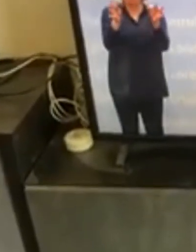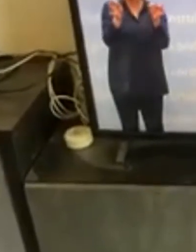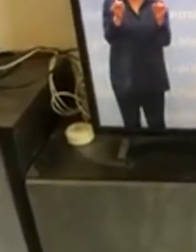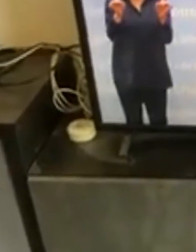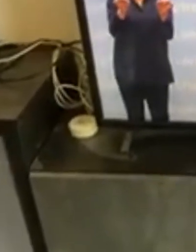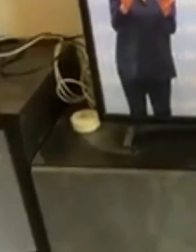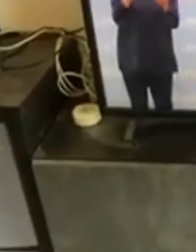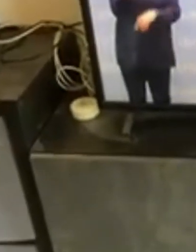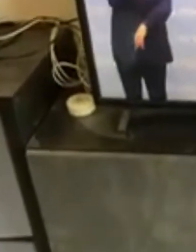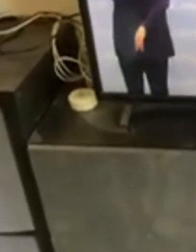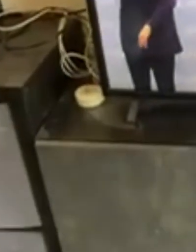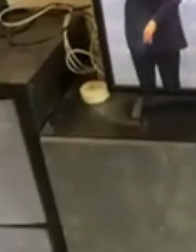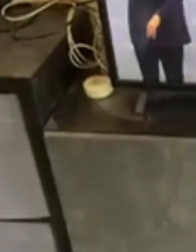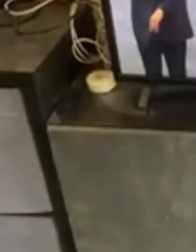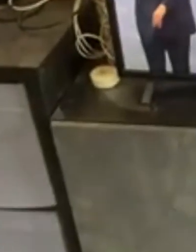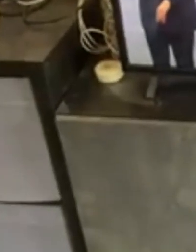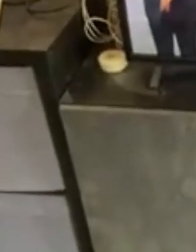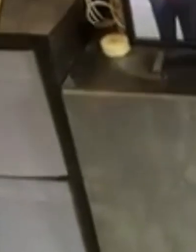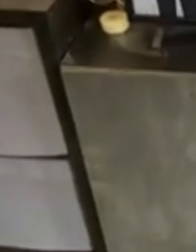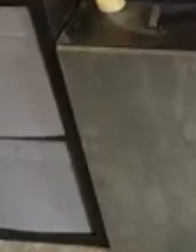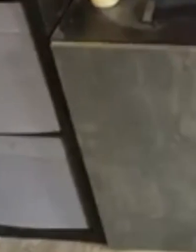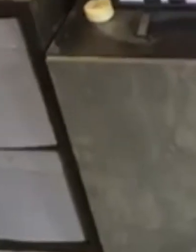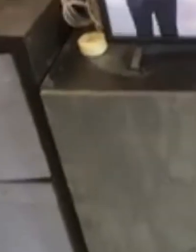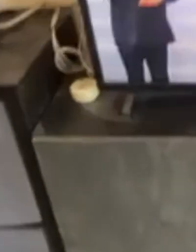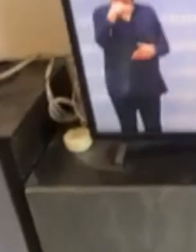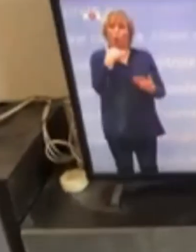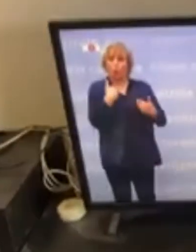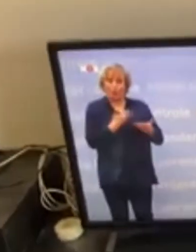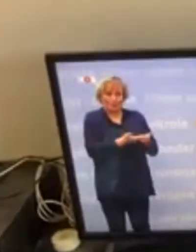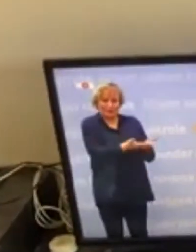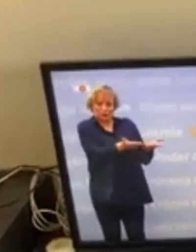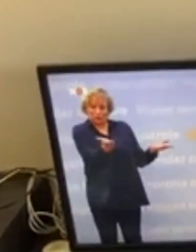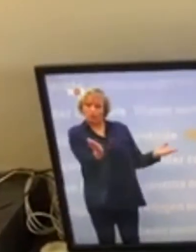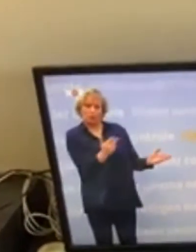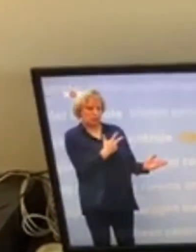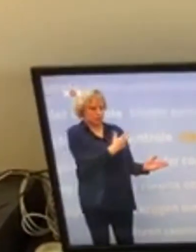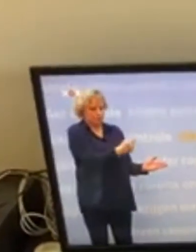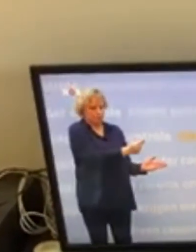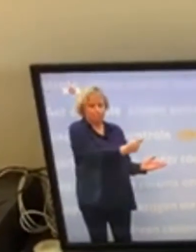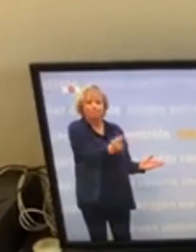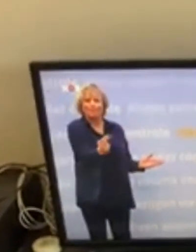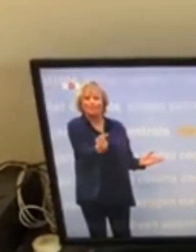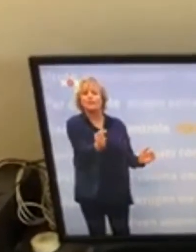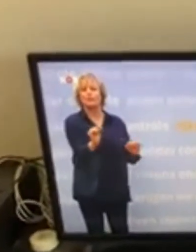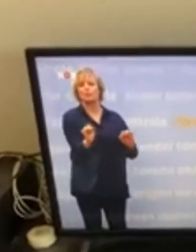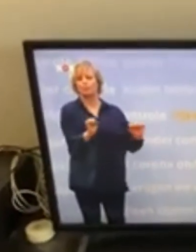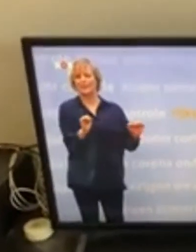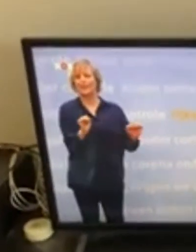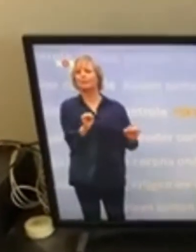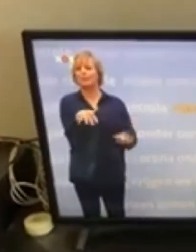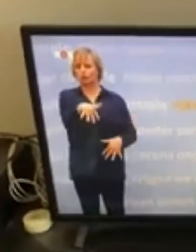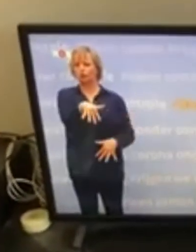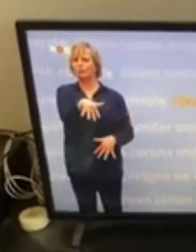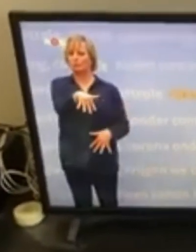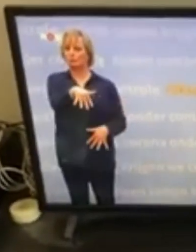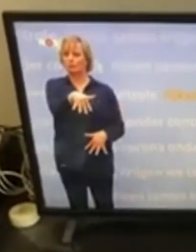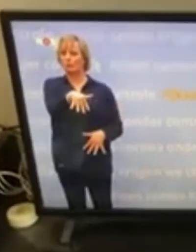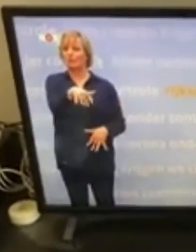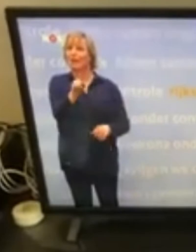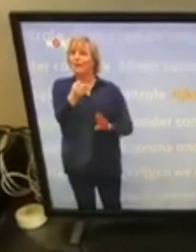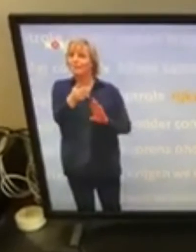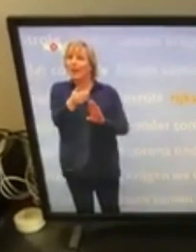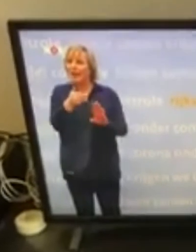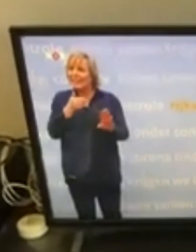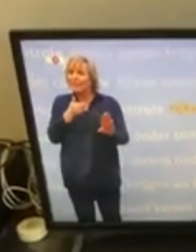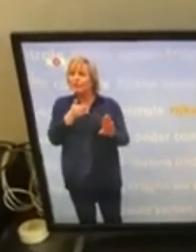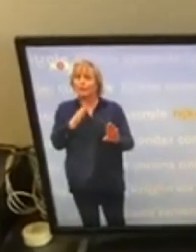vaccinatie. Pas als we voldoende mensen gevaccineerd hebben, pas dan zijn we echt beschermd. Maar eerder al, als